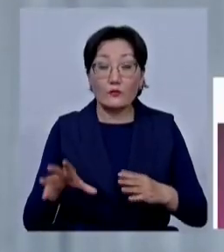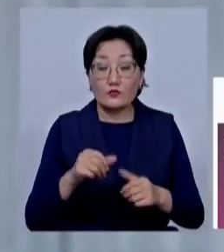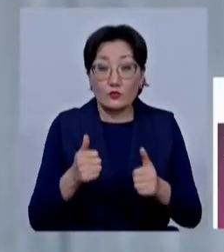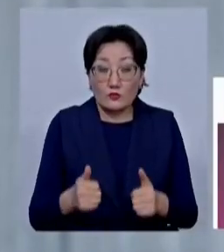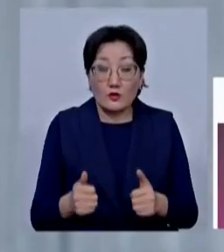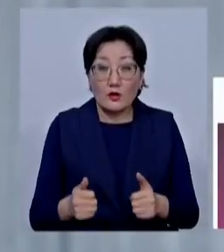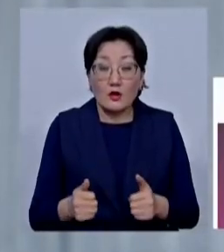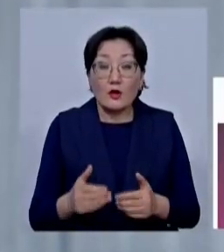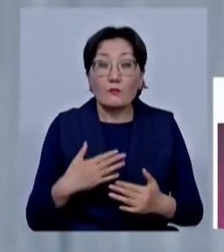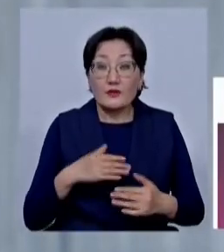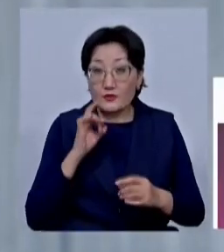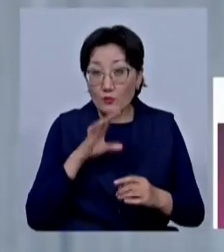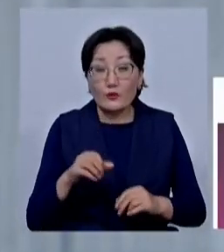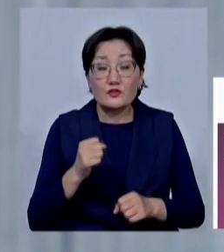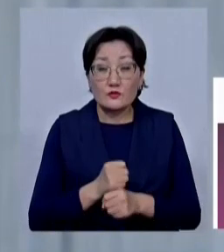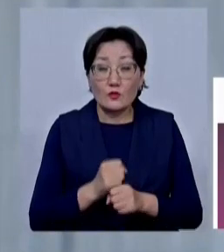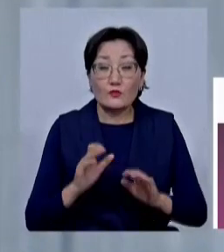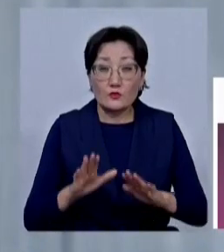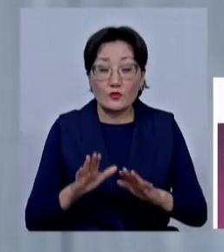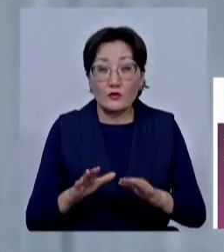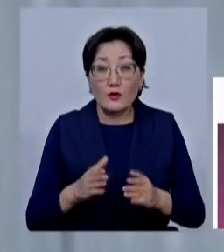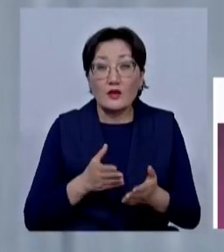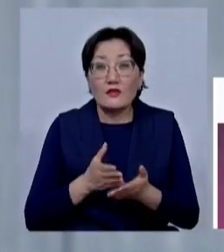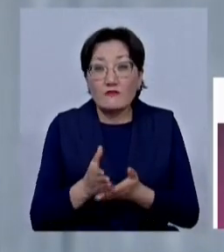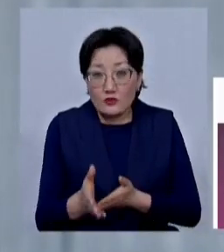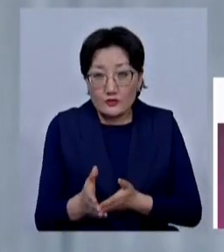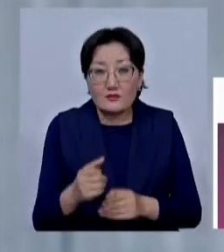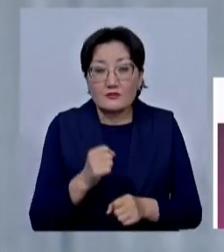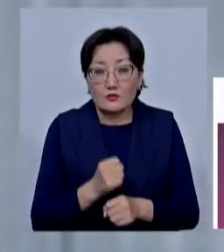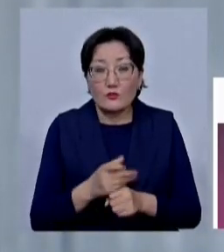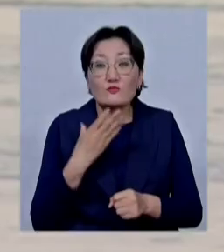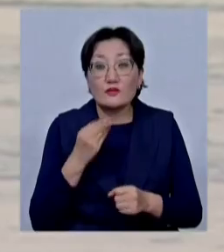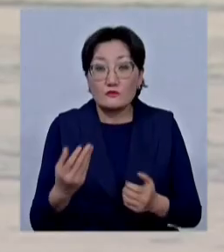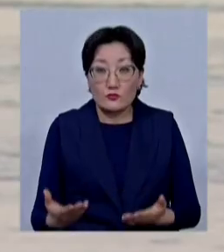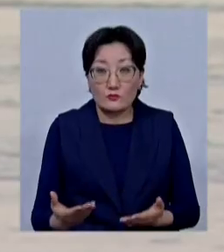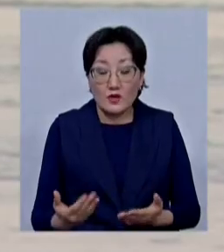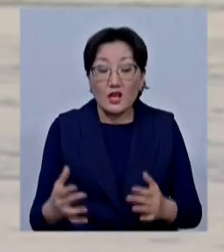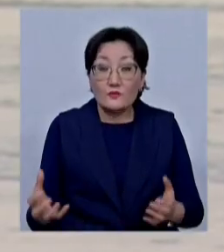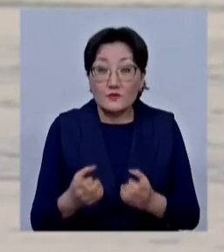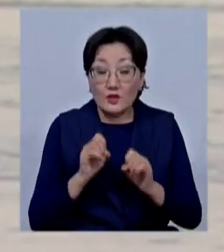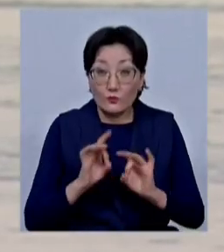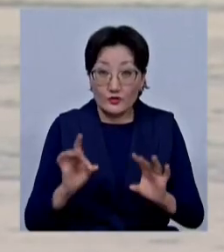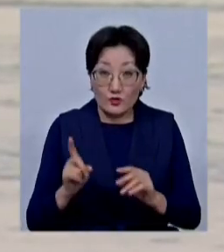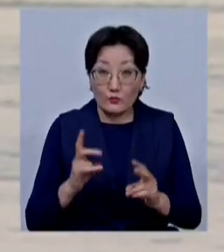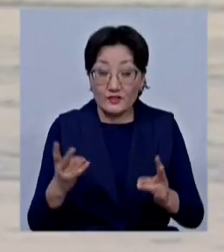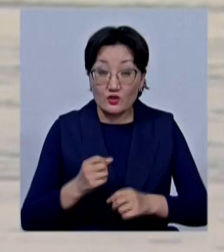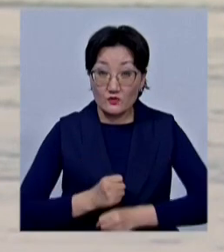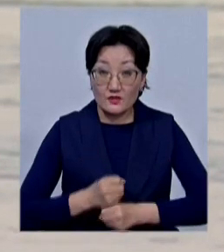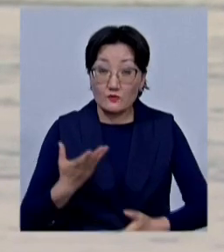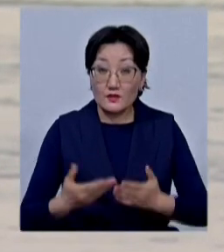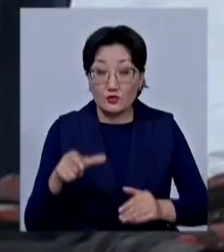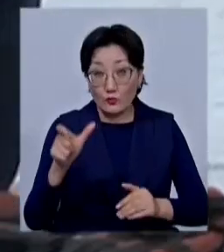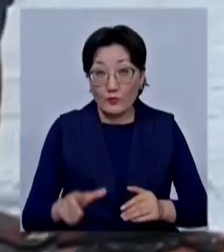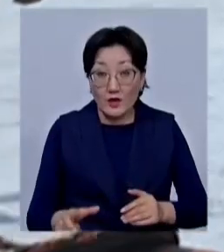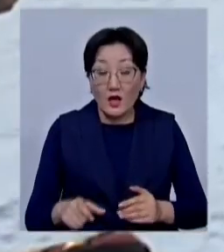хорошо, мы это не будем делать. Только они за порог, они делают по-своему. Спасатели рассказали, что нужно делать, если